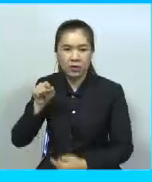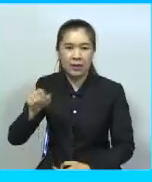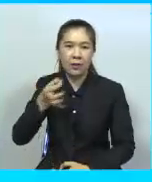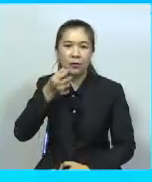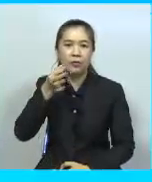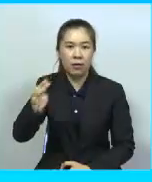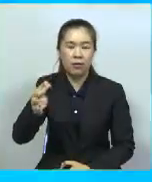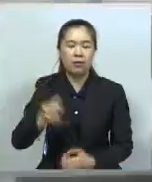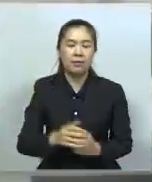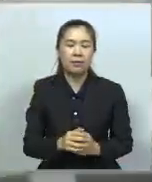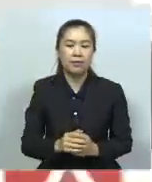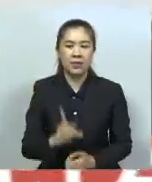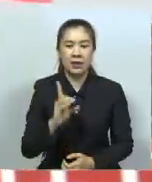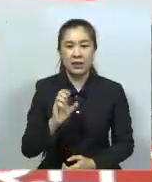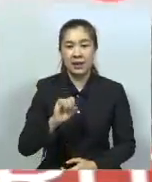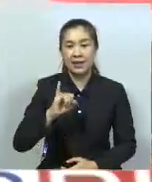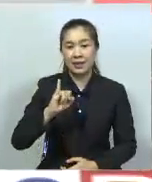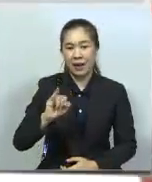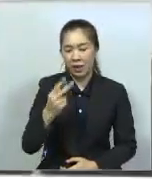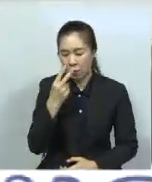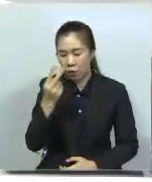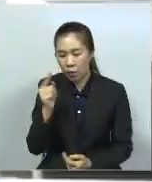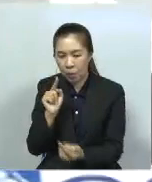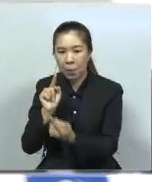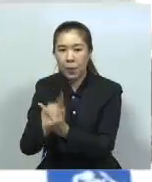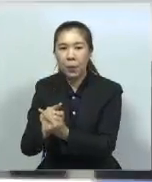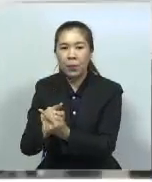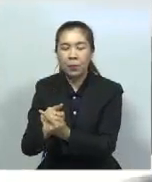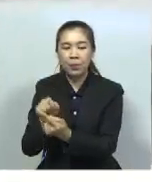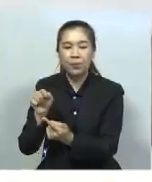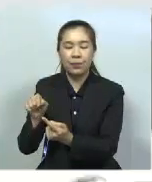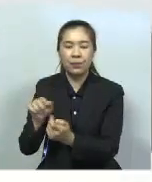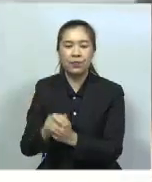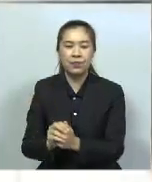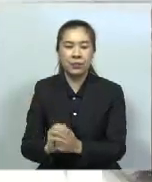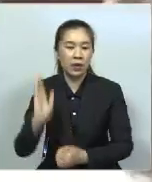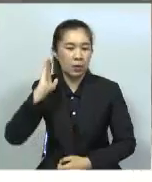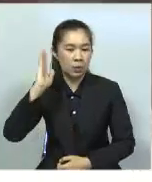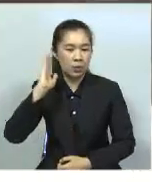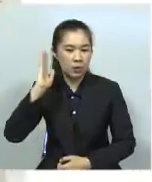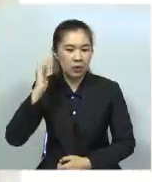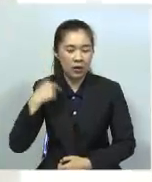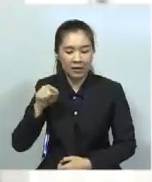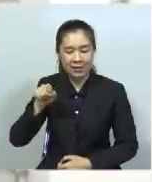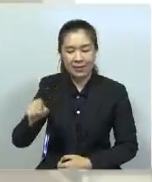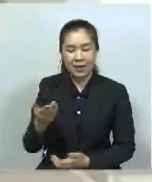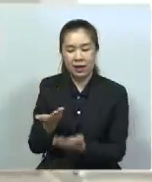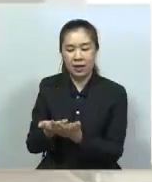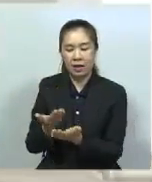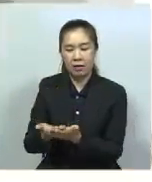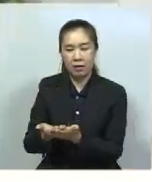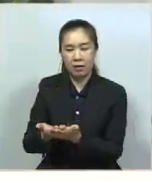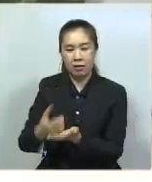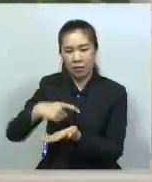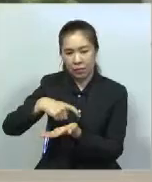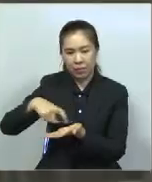ะนอกจากนี้ DSI ยังไปตรวจพบเพิ่มเติมอีกนะคะว่านายสุภชัยสั่งจ่ายเช็คในนามสหกรณ์